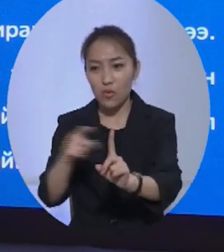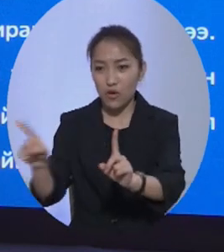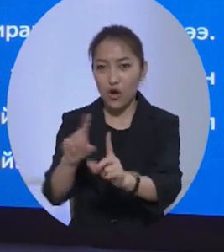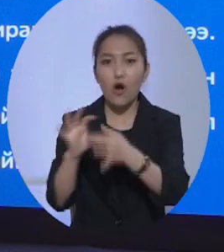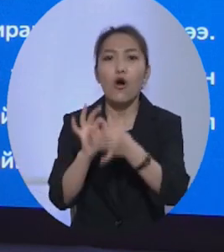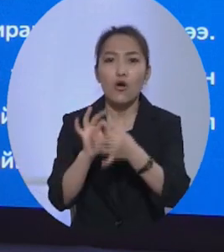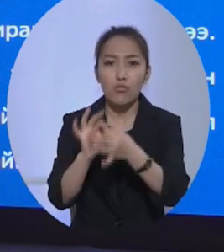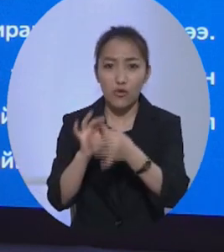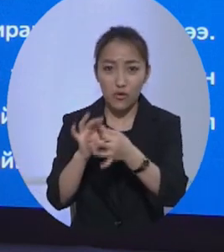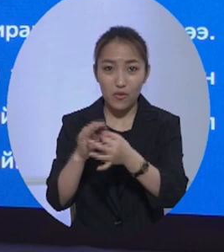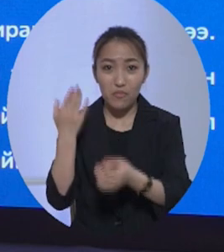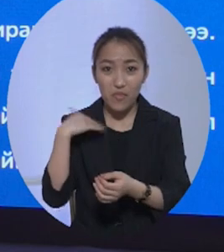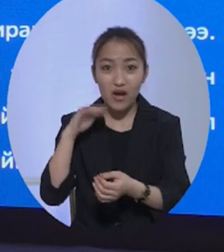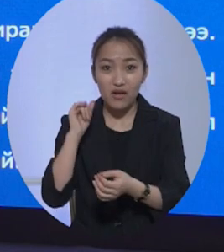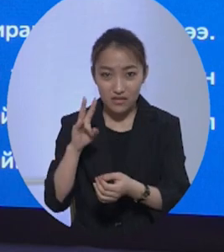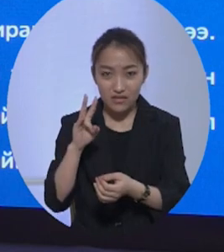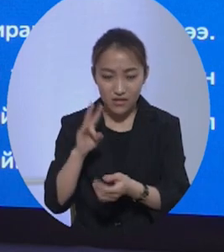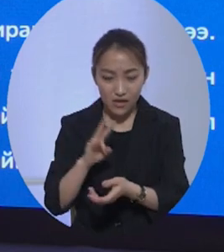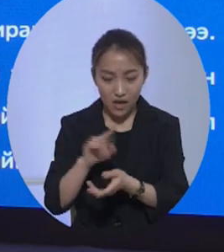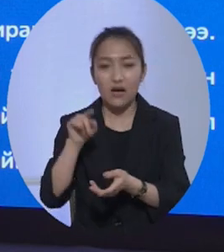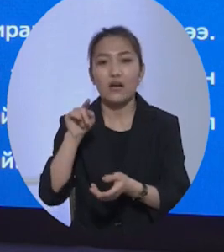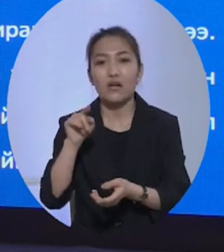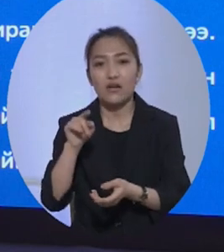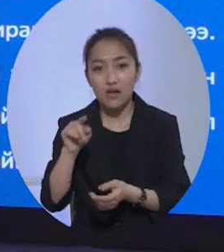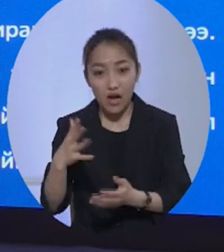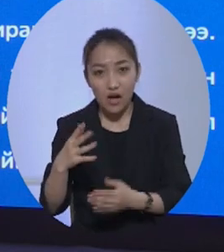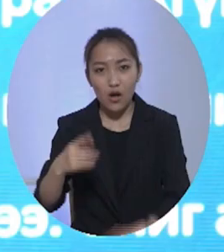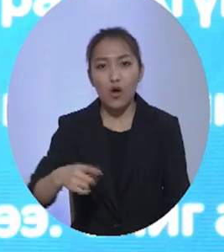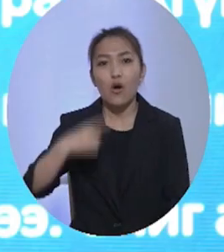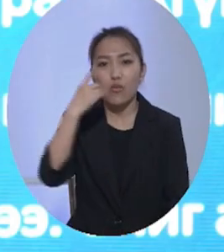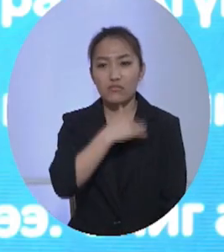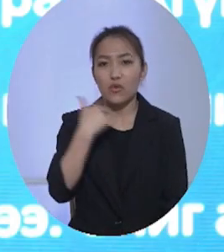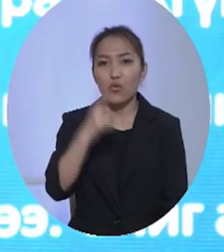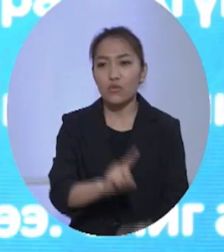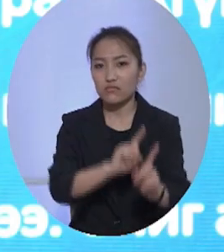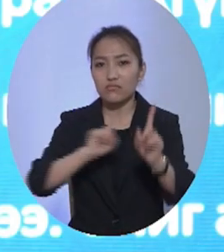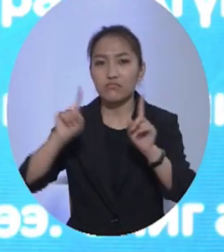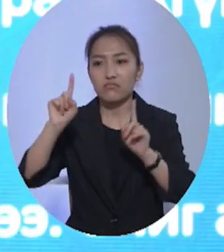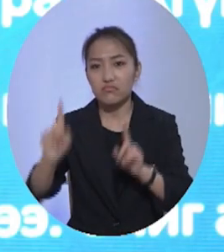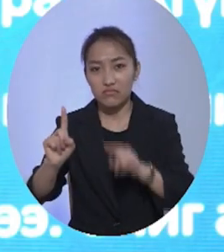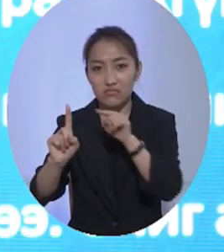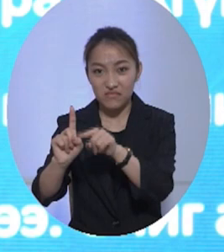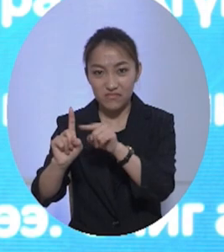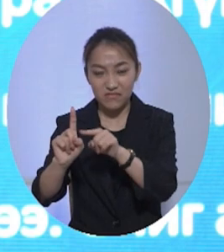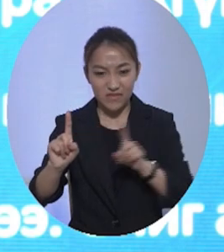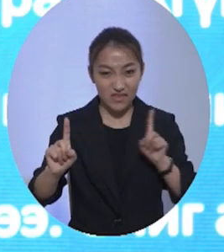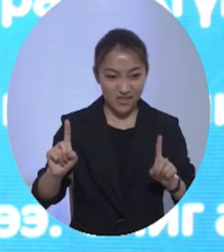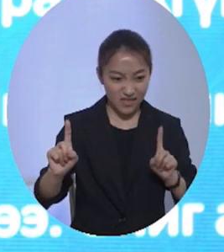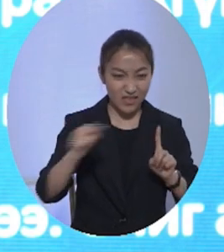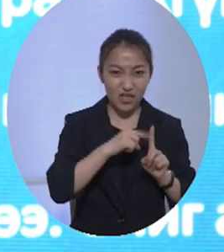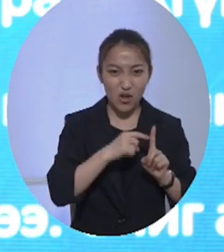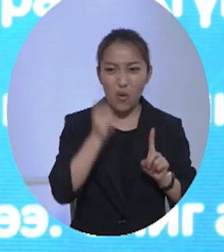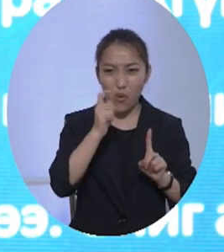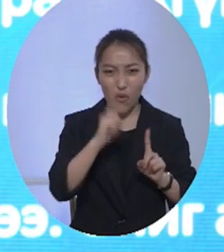Ингээд Монгол даргачийг тавиад яваад өгсөн. За ингэхээр бол яасан гэхээр Седон хотын захирагч хойноос нь тагнуул